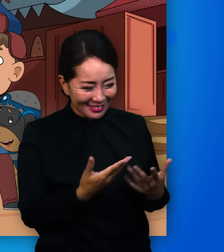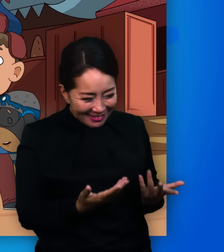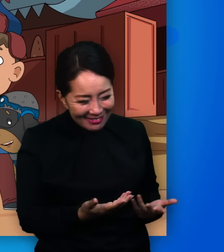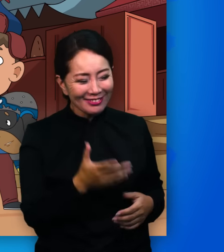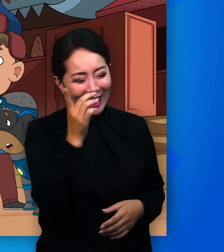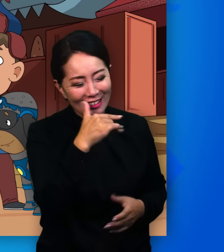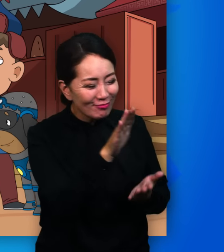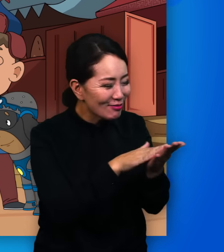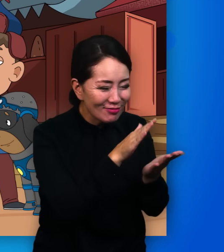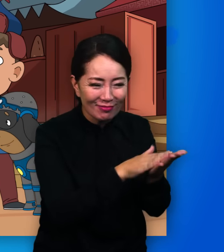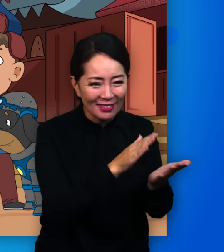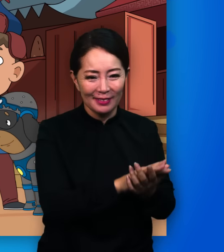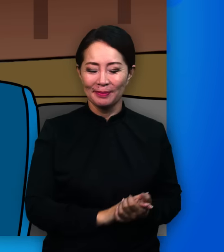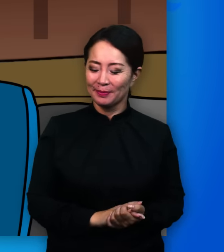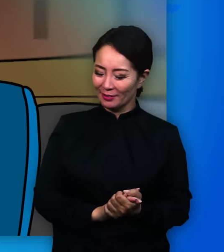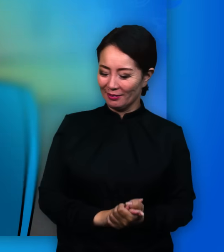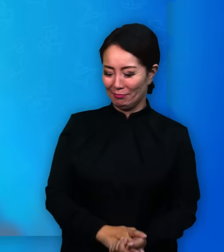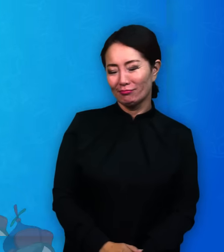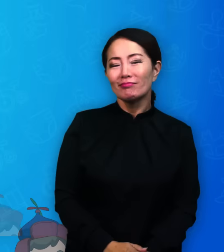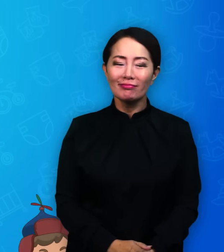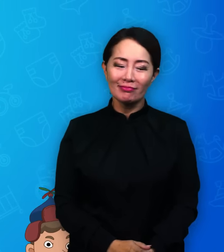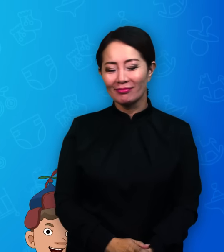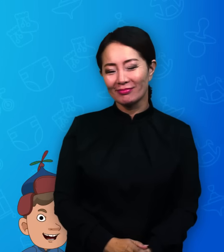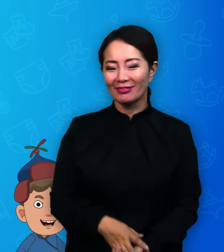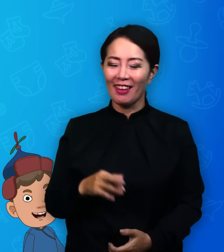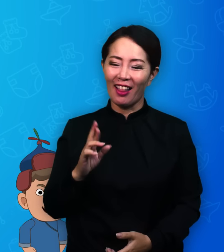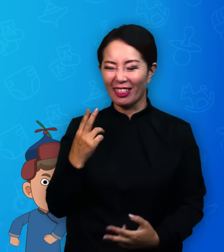бинт сайн юм хэлдэг.